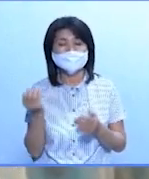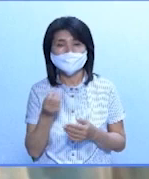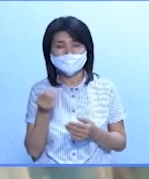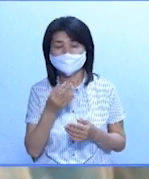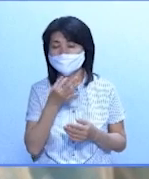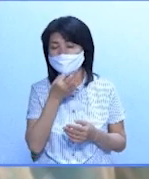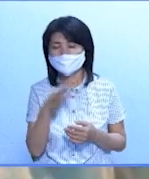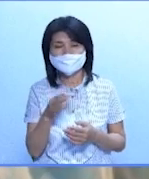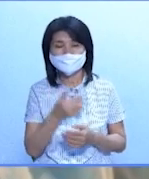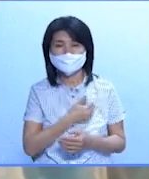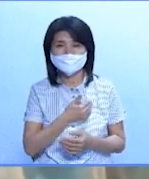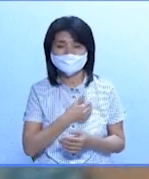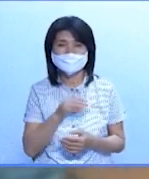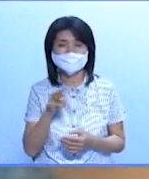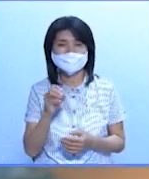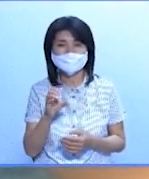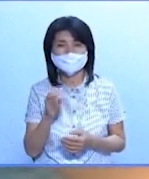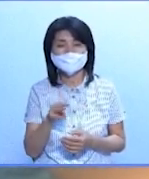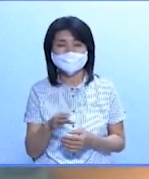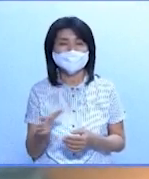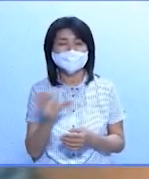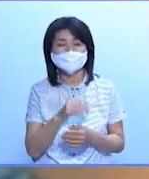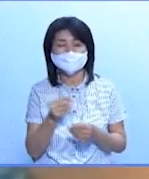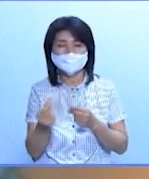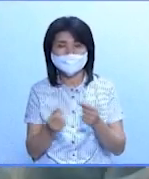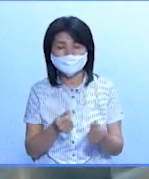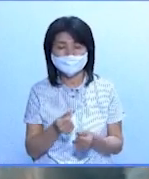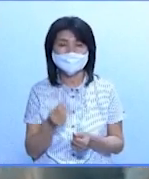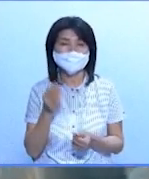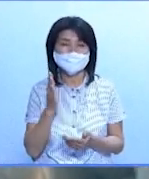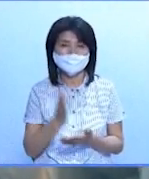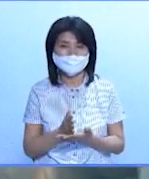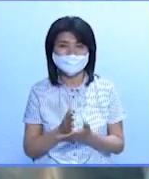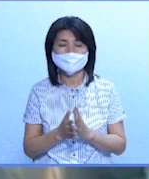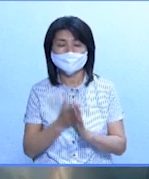любой желающий может сдать тест на коронавирус на платной основе. Очередей, как